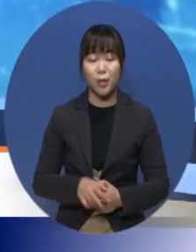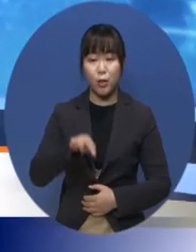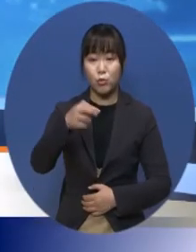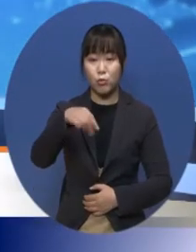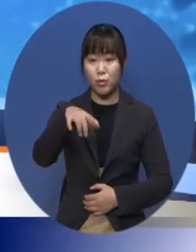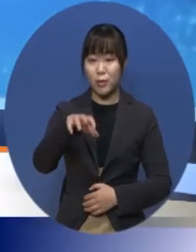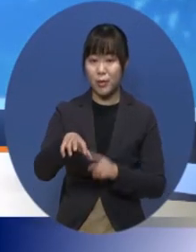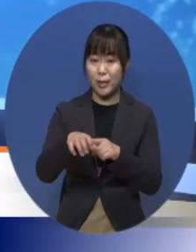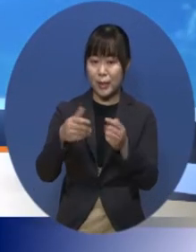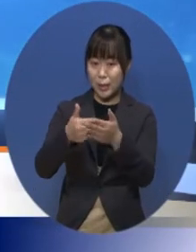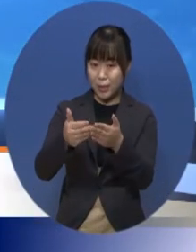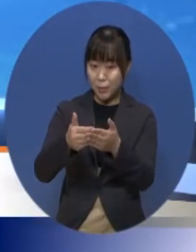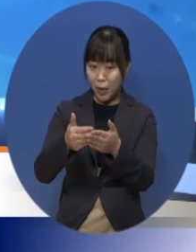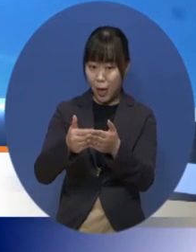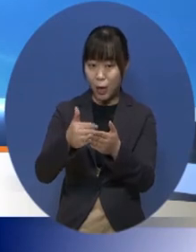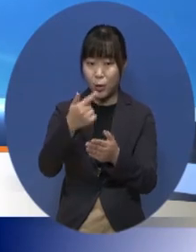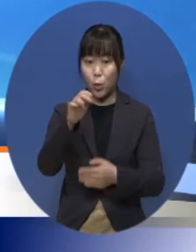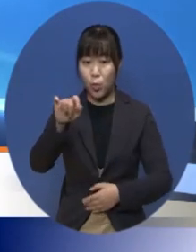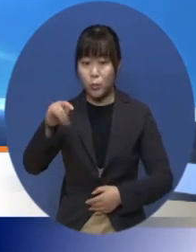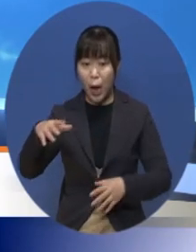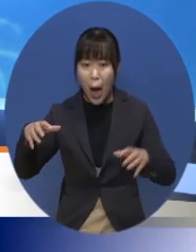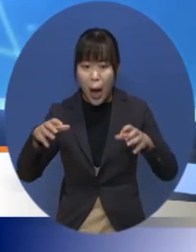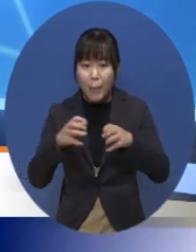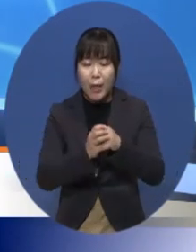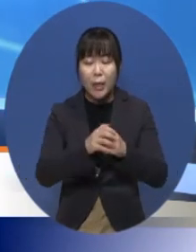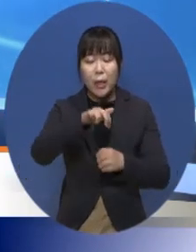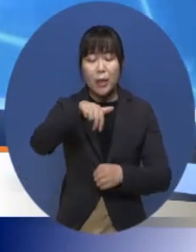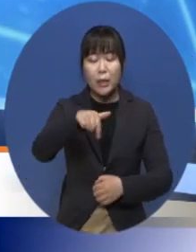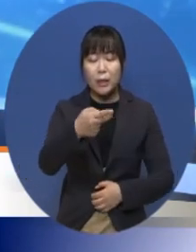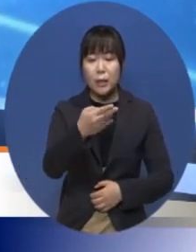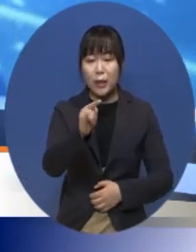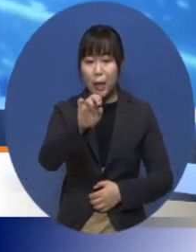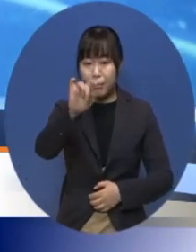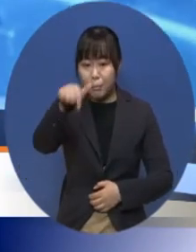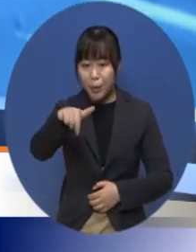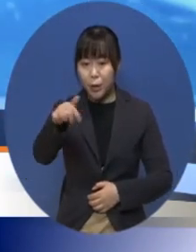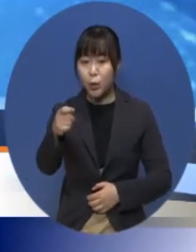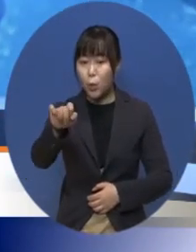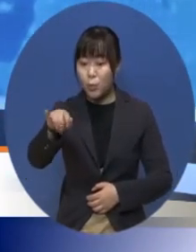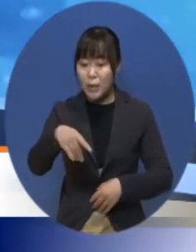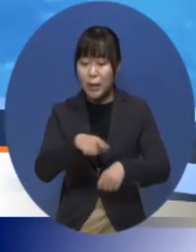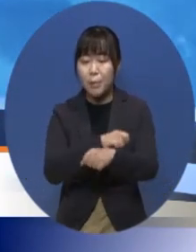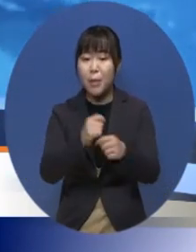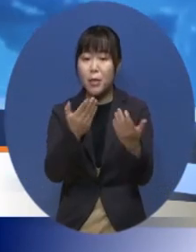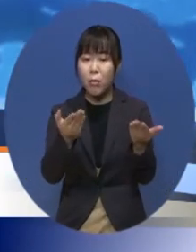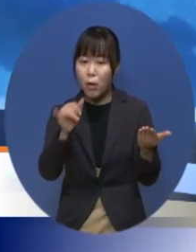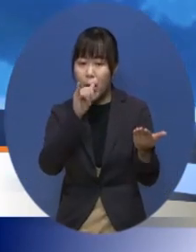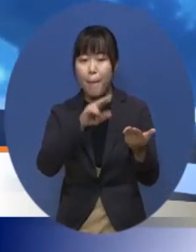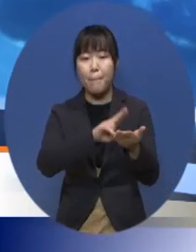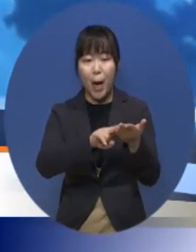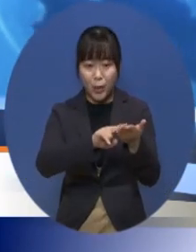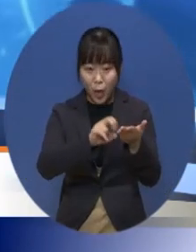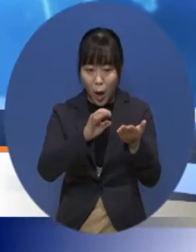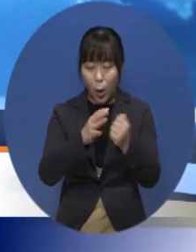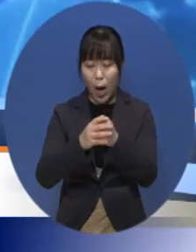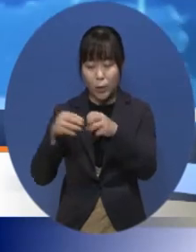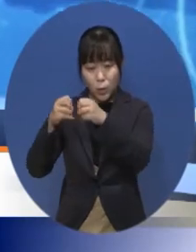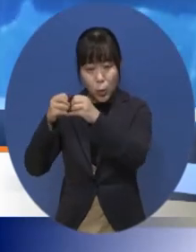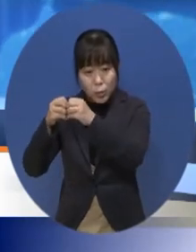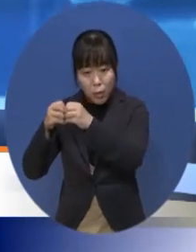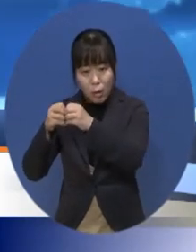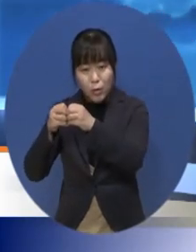순천에서 그림과 노블의 합성어인 그래픽 노블 특별전이 열렸습니다. 만화와 소설의 중간